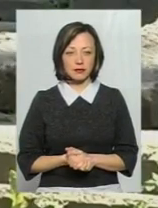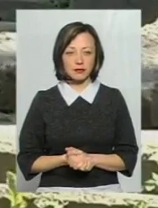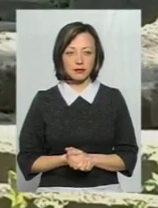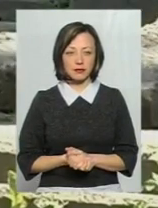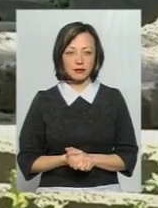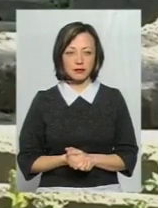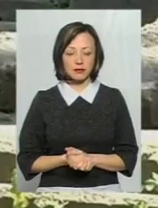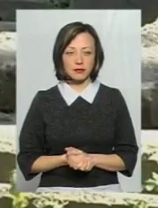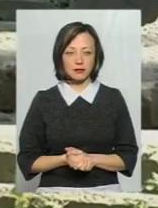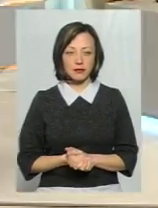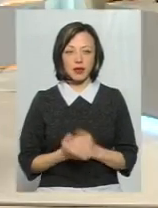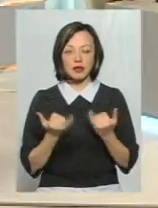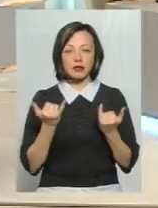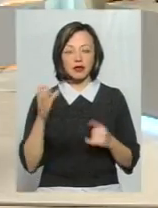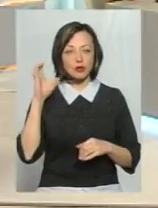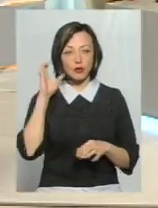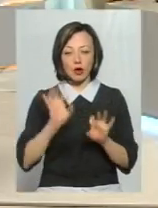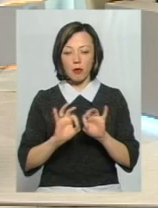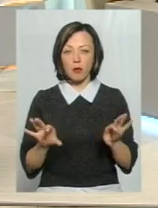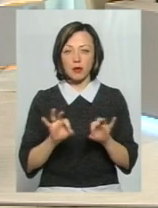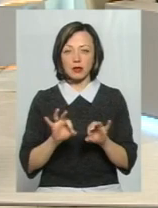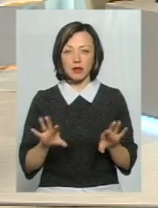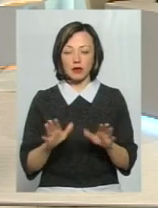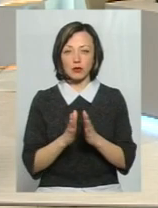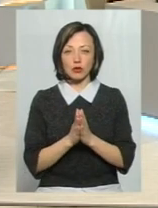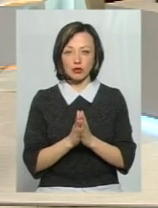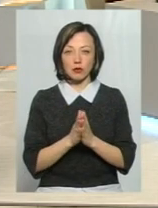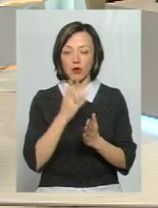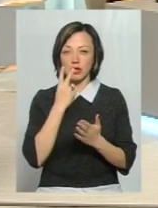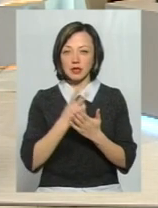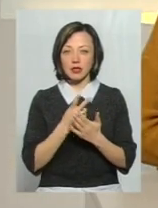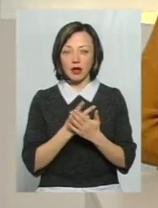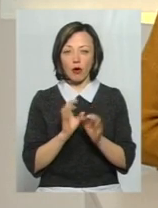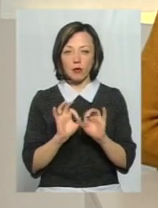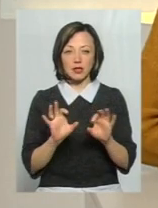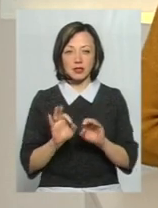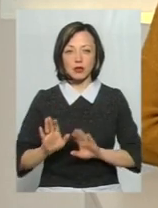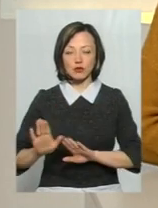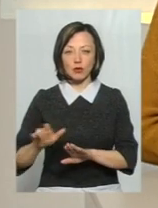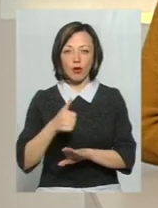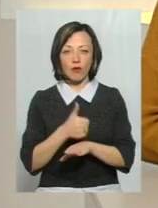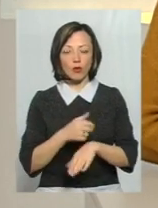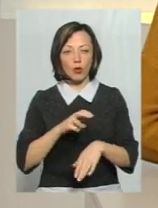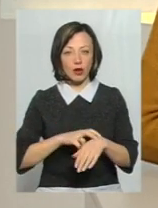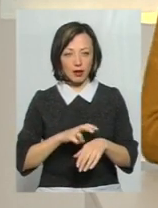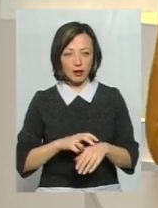зараз ми послухаємо ще коментар. Прошу нам ще коментар заступника головного